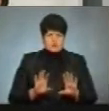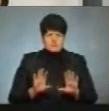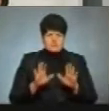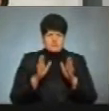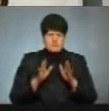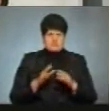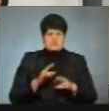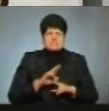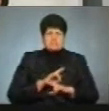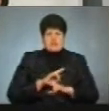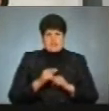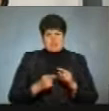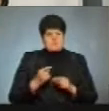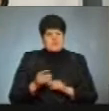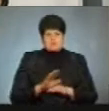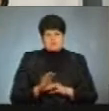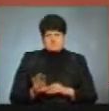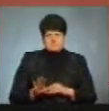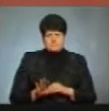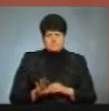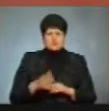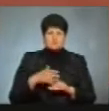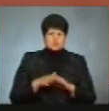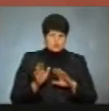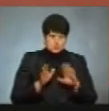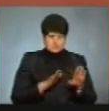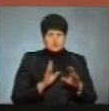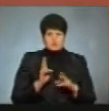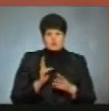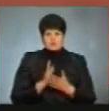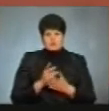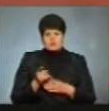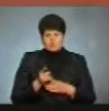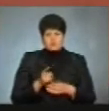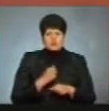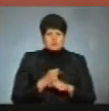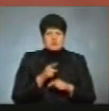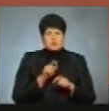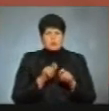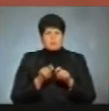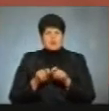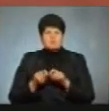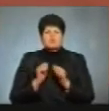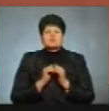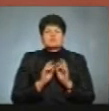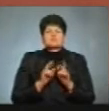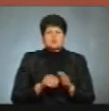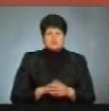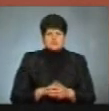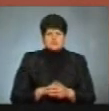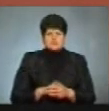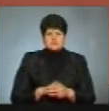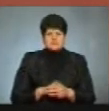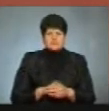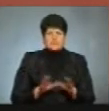які смертельним наслідком. Ну, зрозуміло, з тими, які знаходяться в Тернополі, ви здійснюєте їхню перевірку. Як часто, розкажіть, будь ласка?